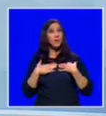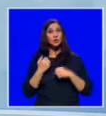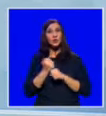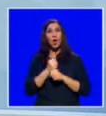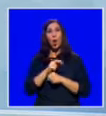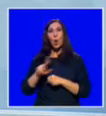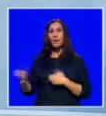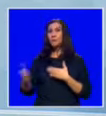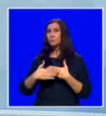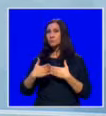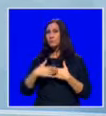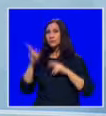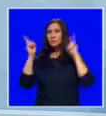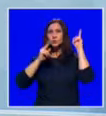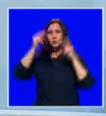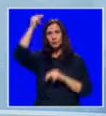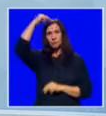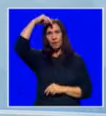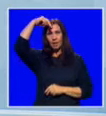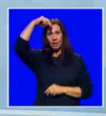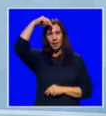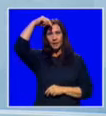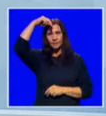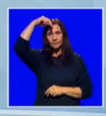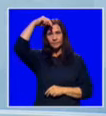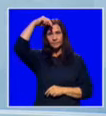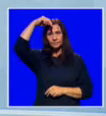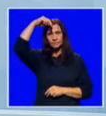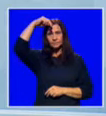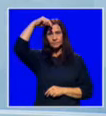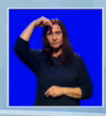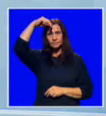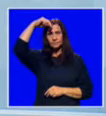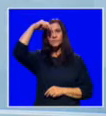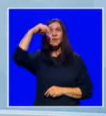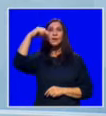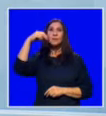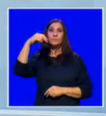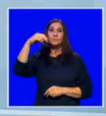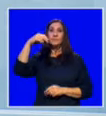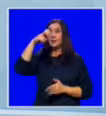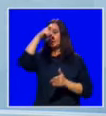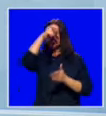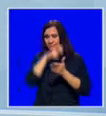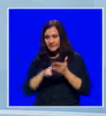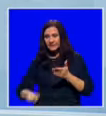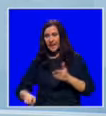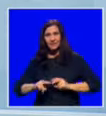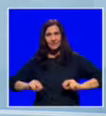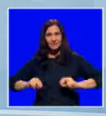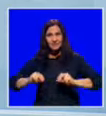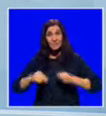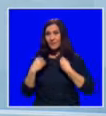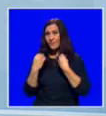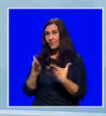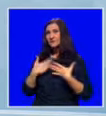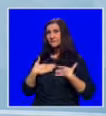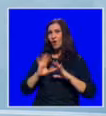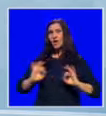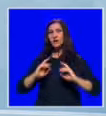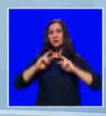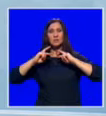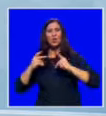колеги от Продължаваме промяната, Демократична България, да се приземят и да дадат своя